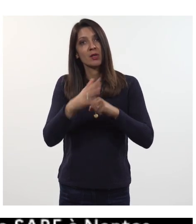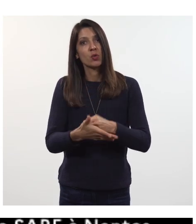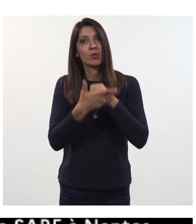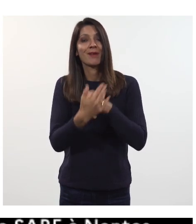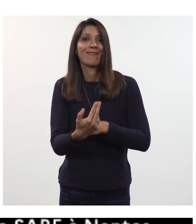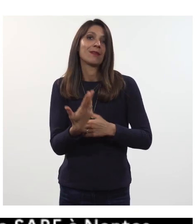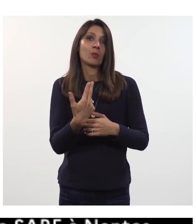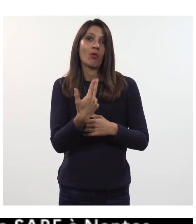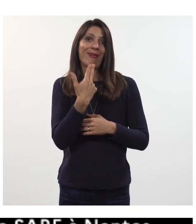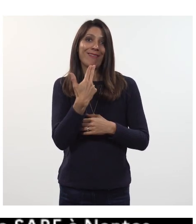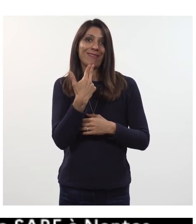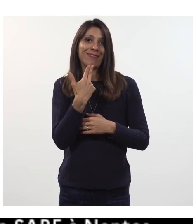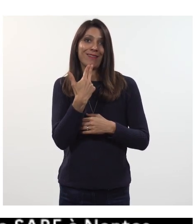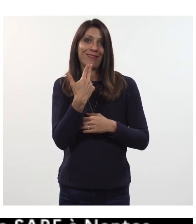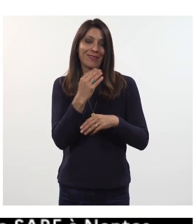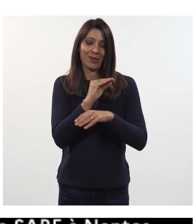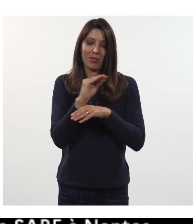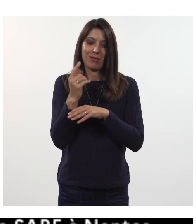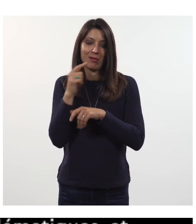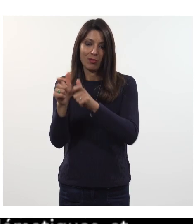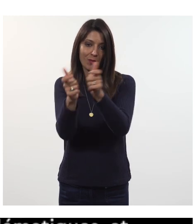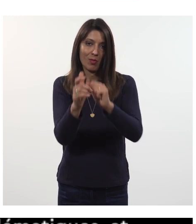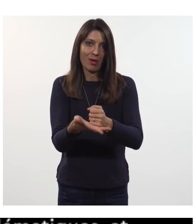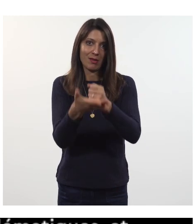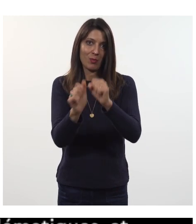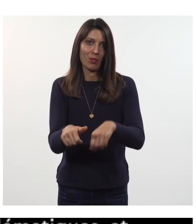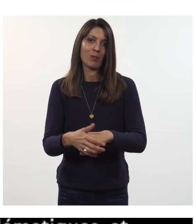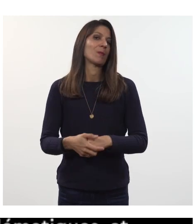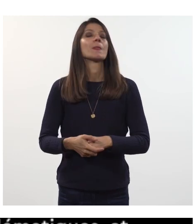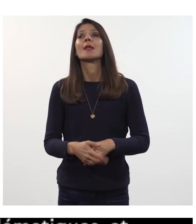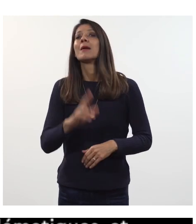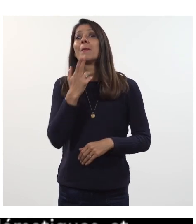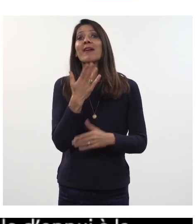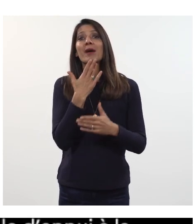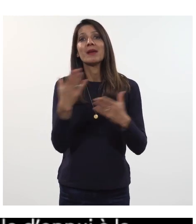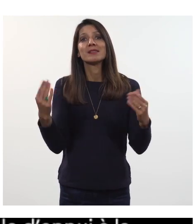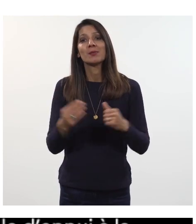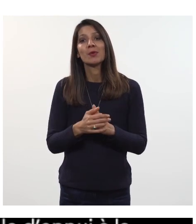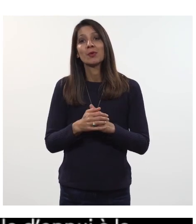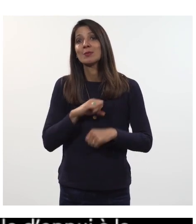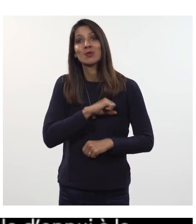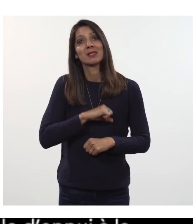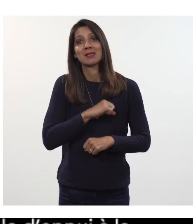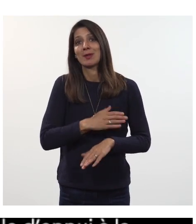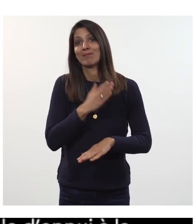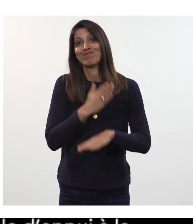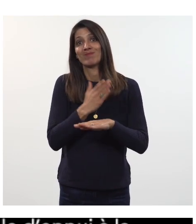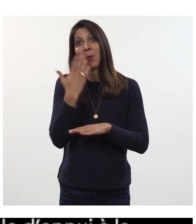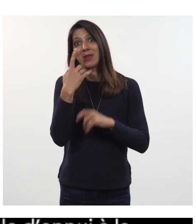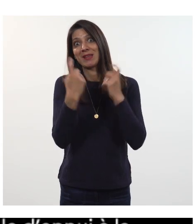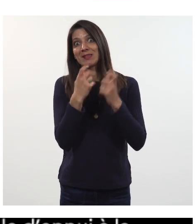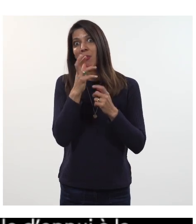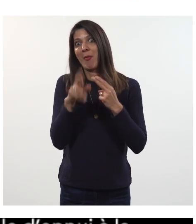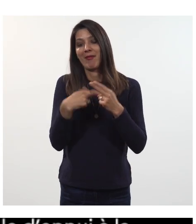peuvent accompagner les établissements sur ces différentes problématiques. Parfait, merci beaucoup. Je suis désolée, on ne pourra pas prendre les autres questions.